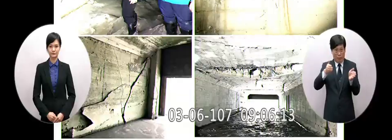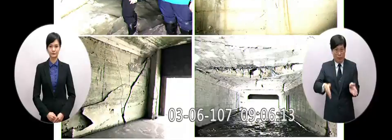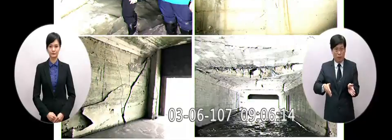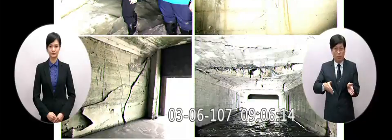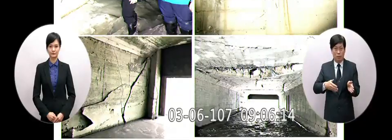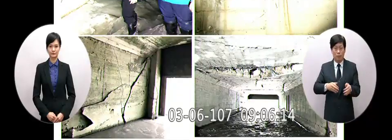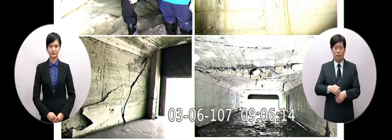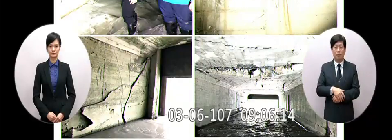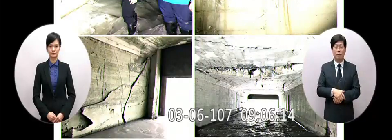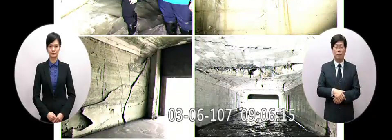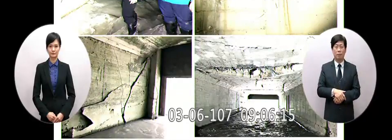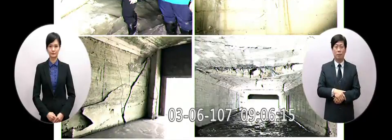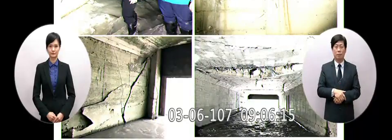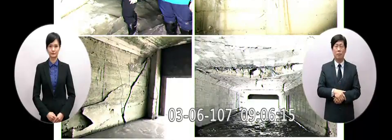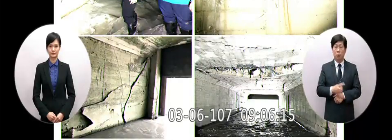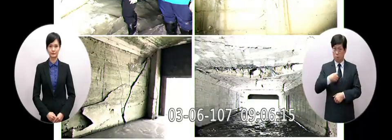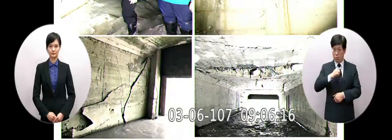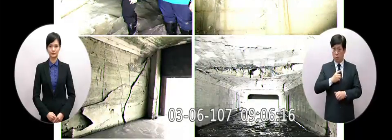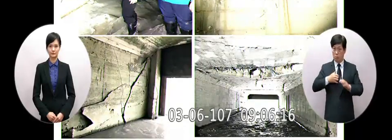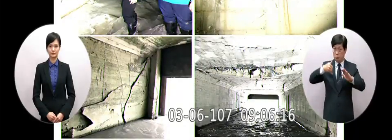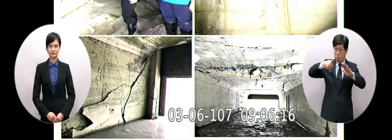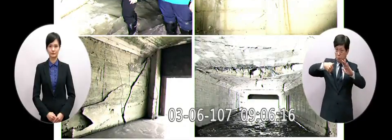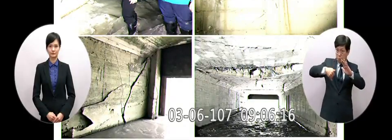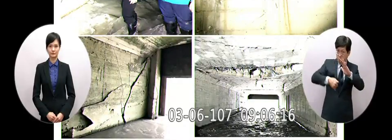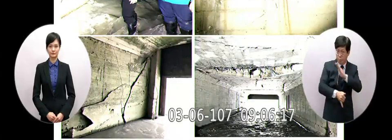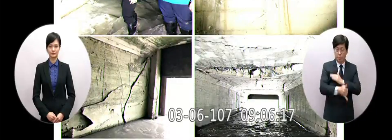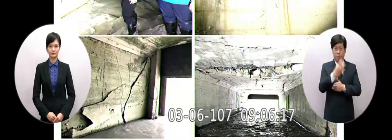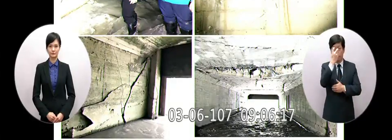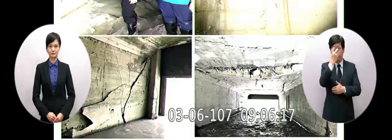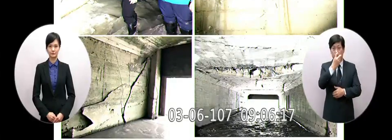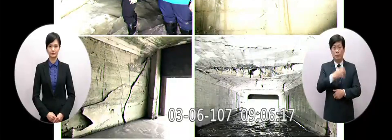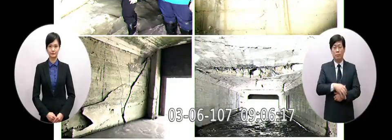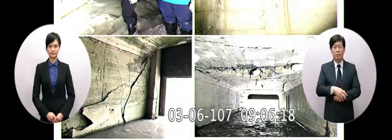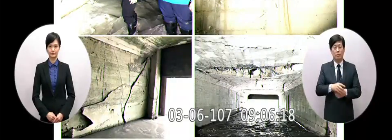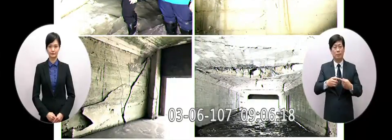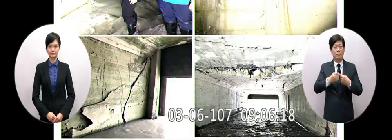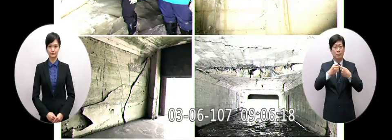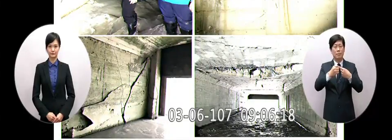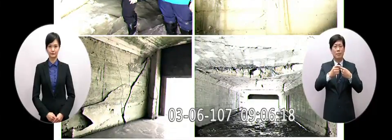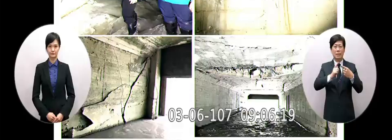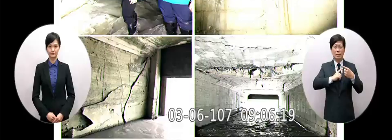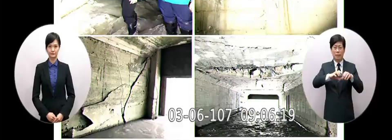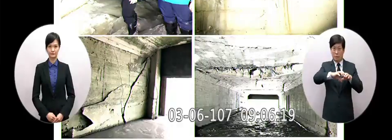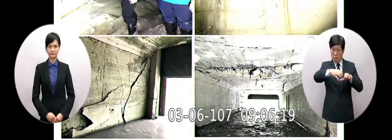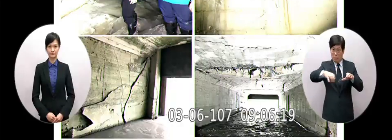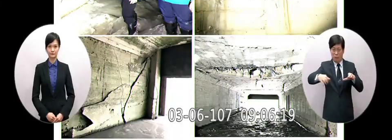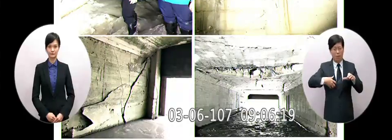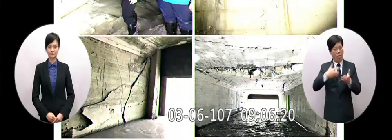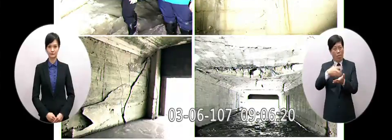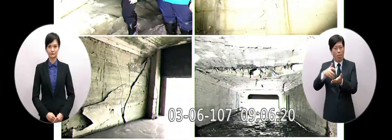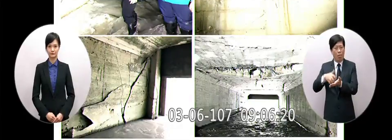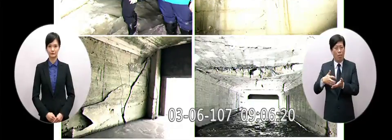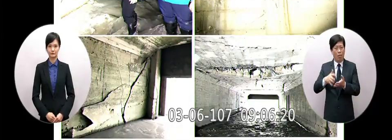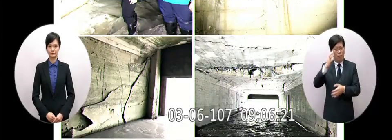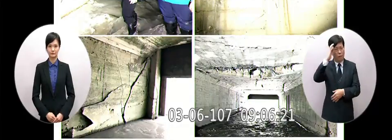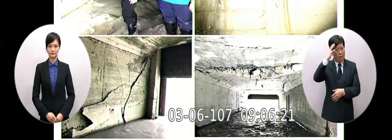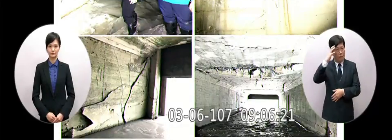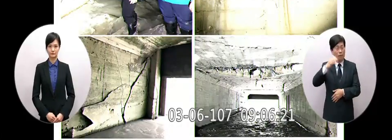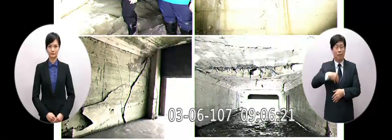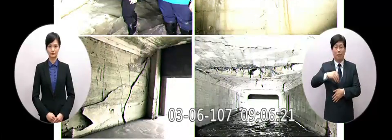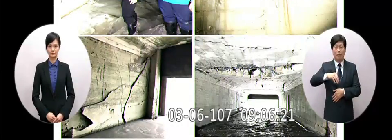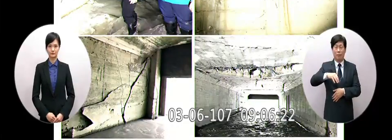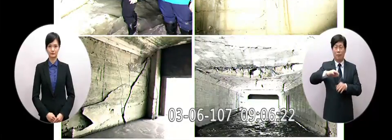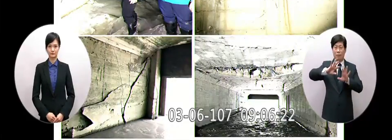好，这个我们有到这个地下箱涵去看哦。其实它第一个，它的管线非常的多。您现在看到右上